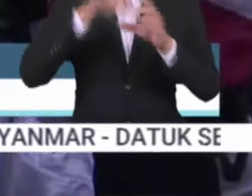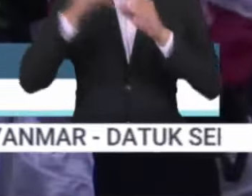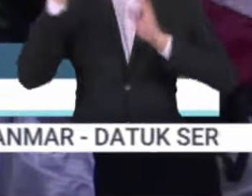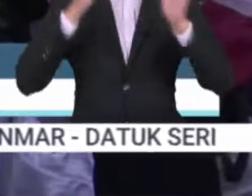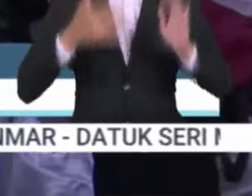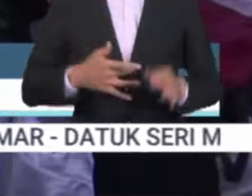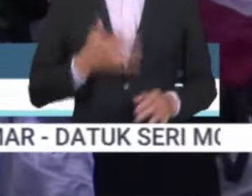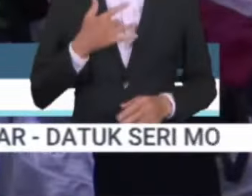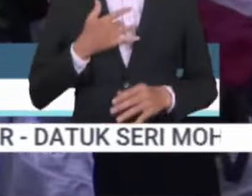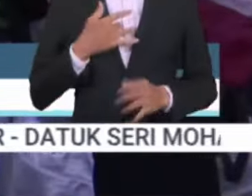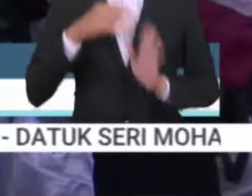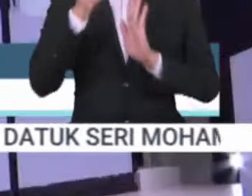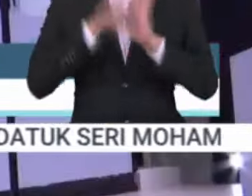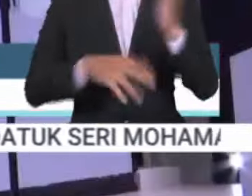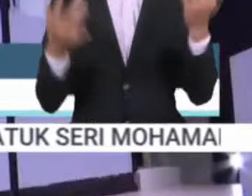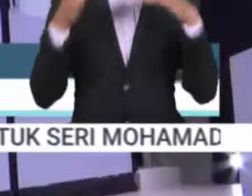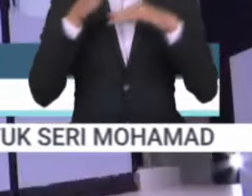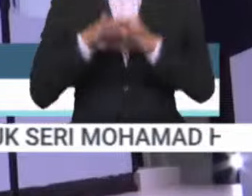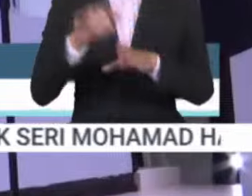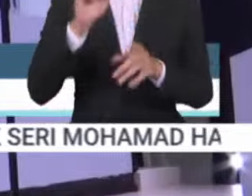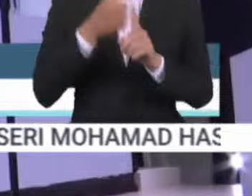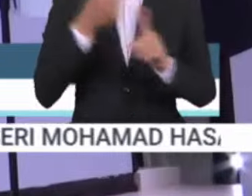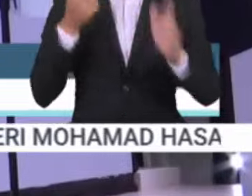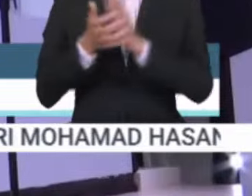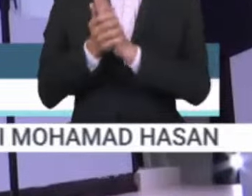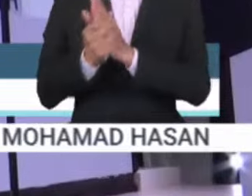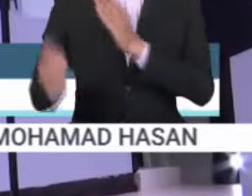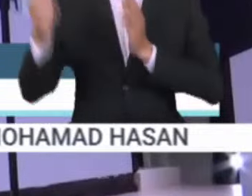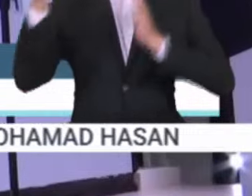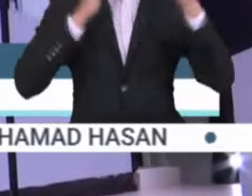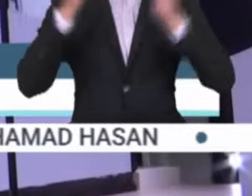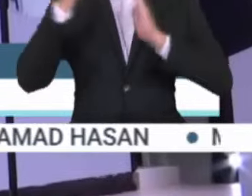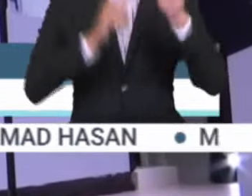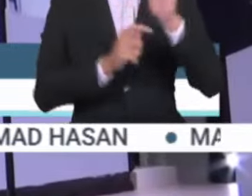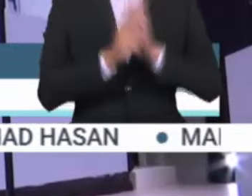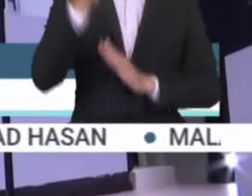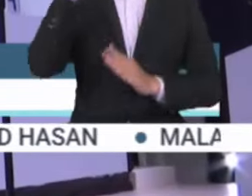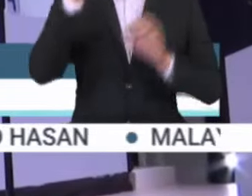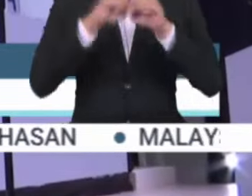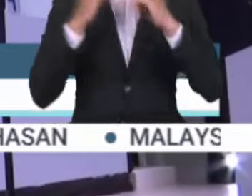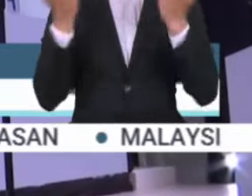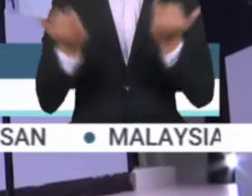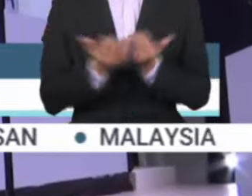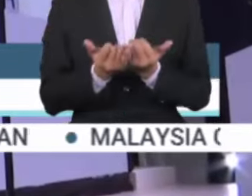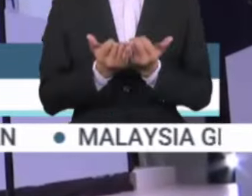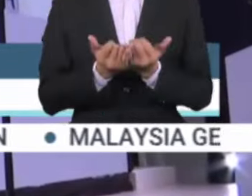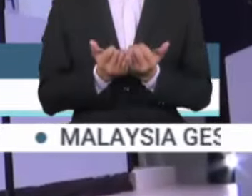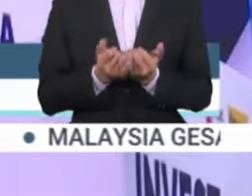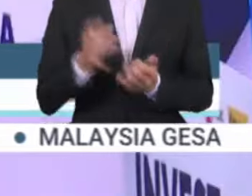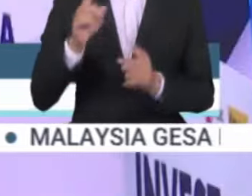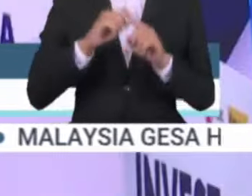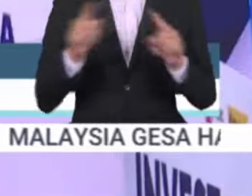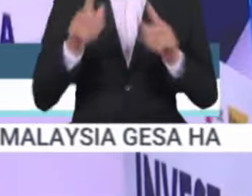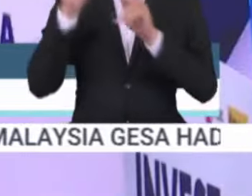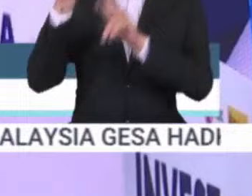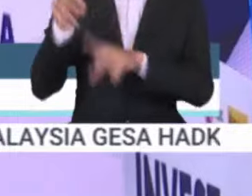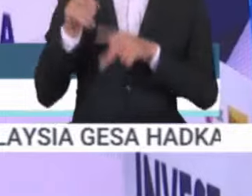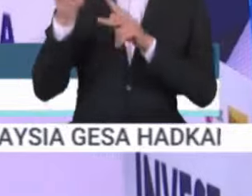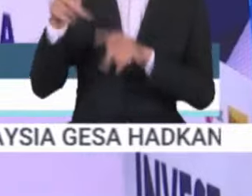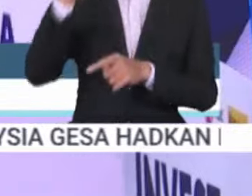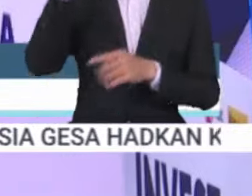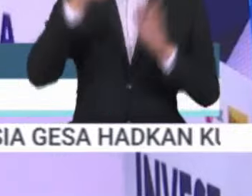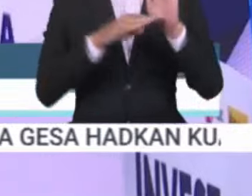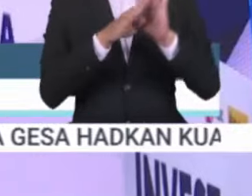yang merasakan kekurangan penglibatan bakat tempatan pada peringkat tertinggi syarikat berkenaan. Dalam pada itu, beliau memuji